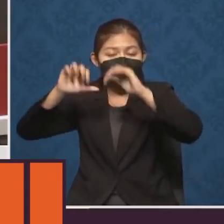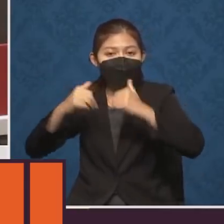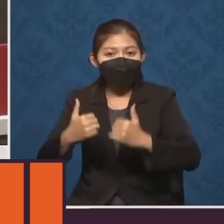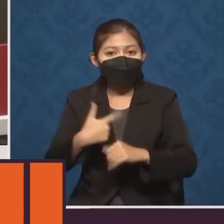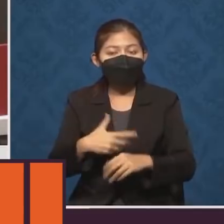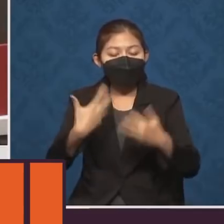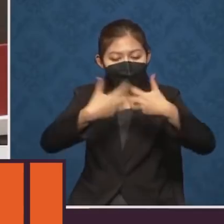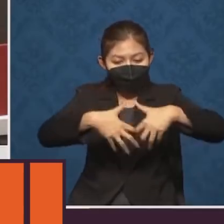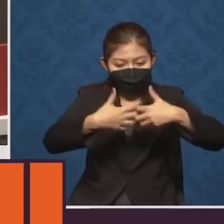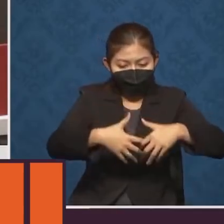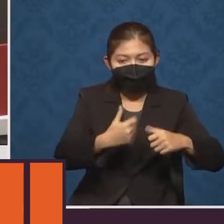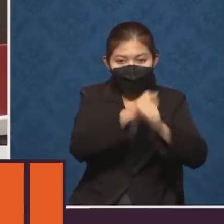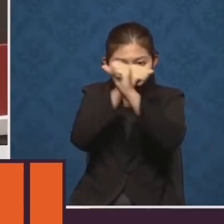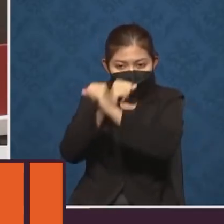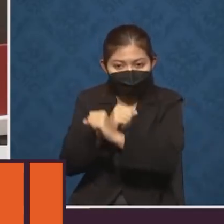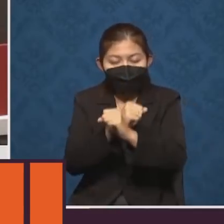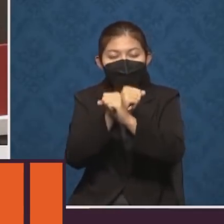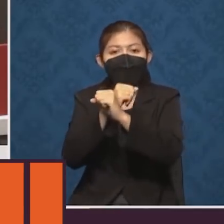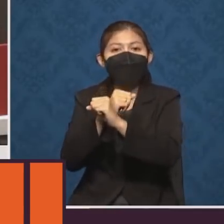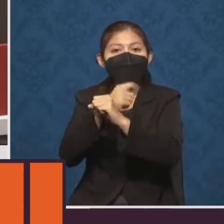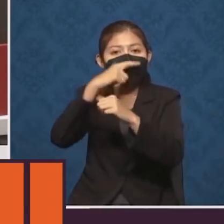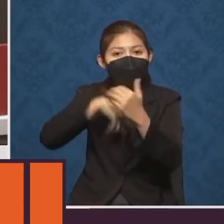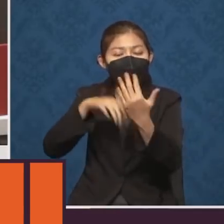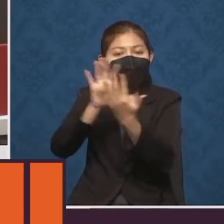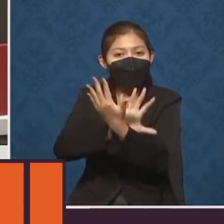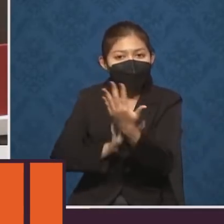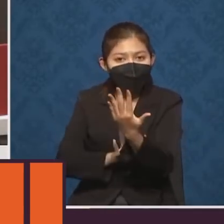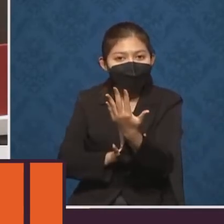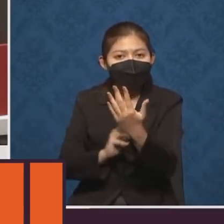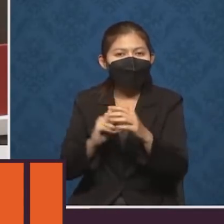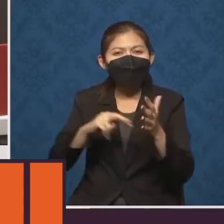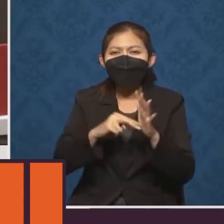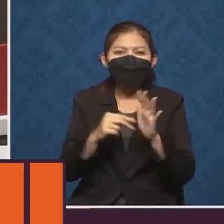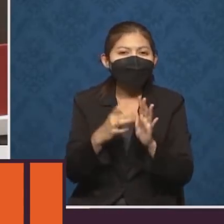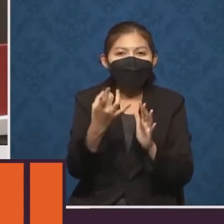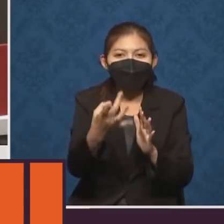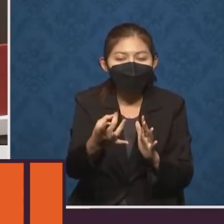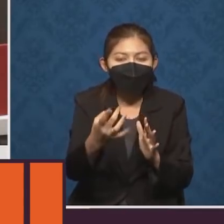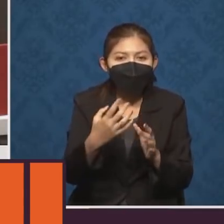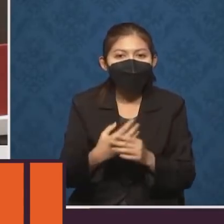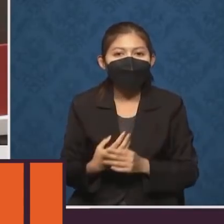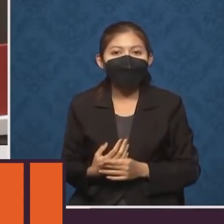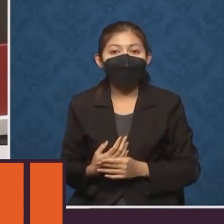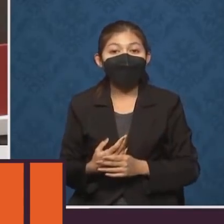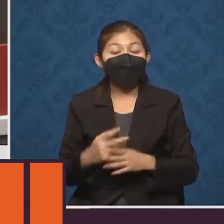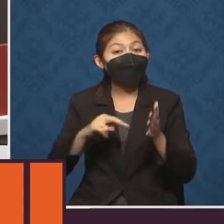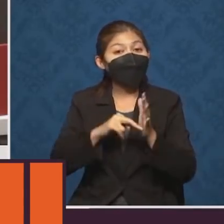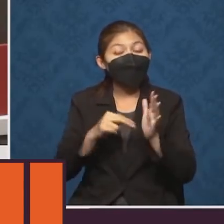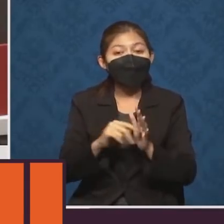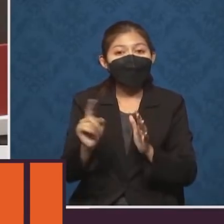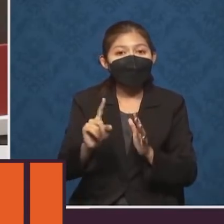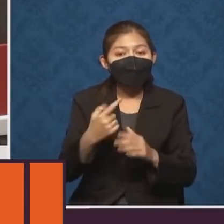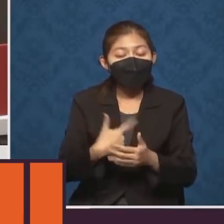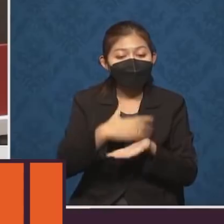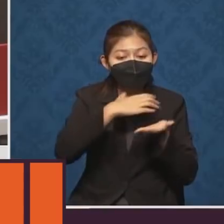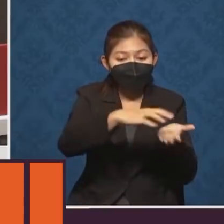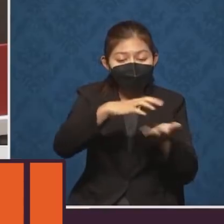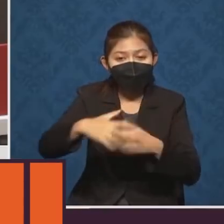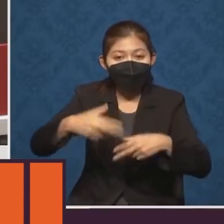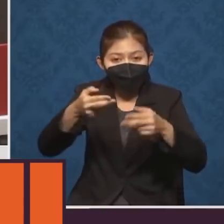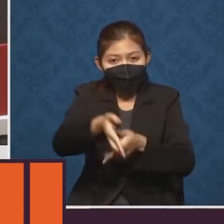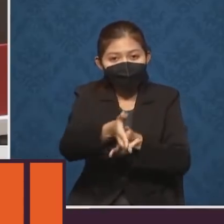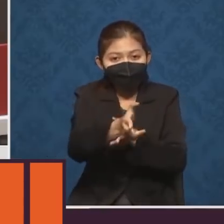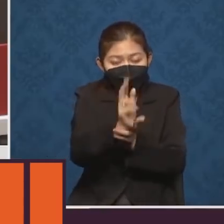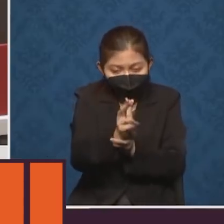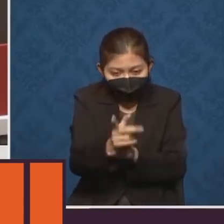บอกว่าอุตสาหกรรมต้องกันประเทศนั้นเป็น sเธอที่ 11เนี่ยมันแปลว่าอะไรครับแปลว่าการผลิตด้านอาวุธยุทโธปกรณ์